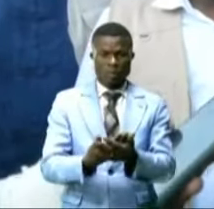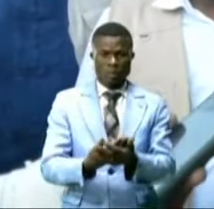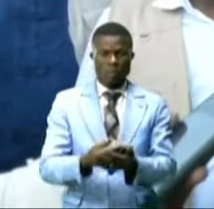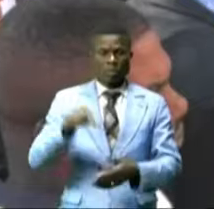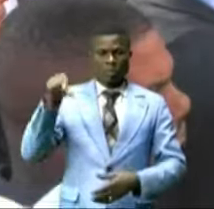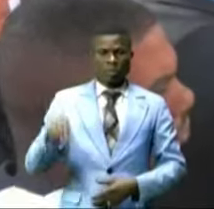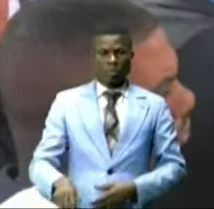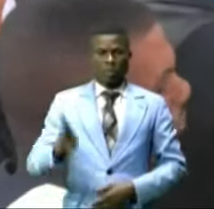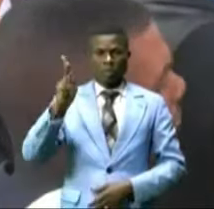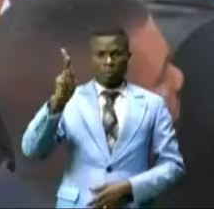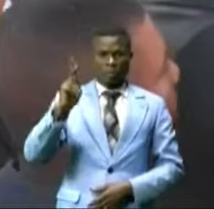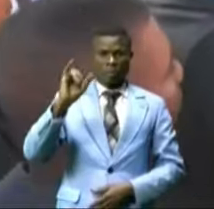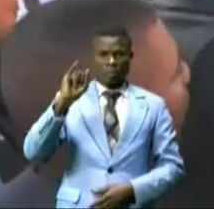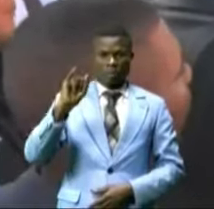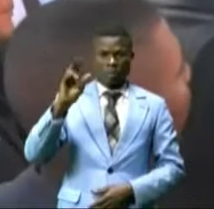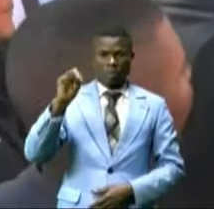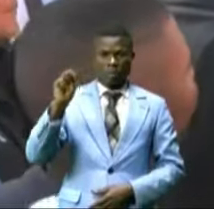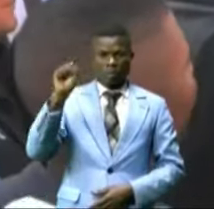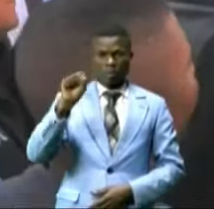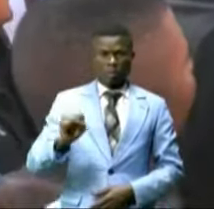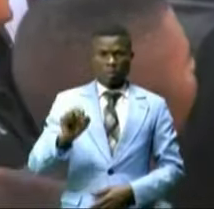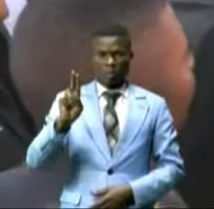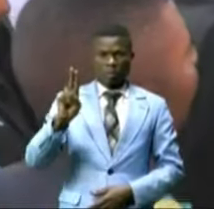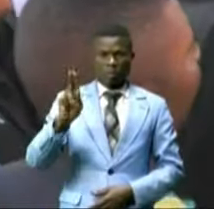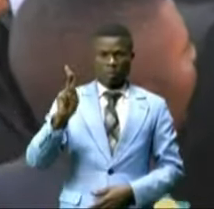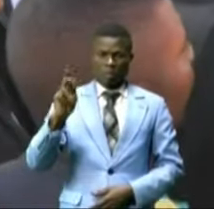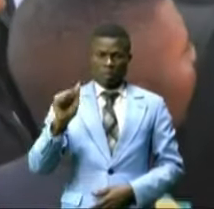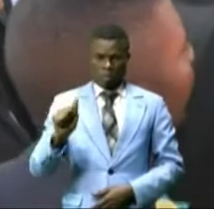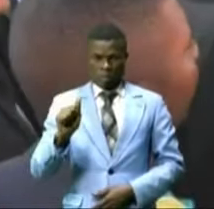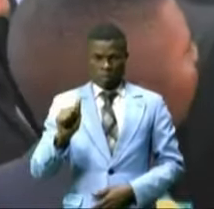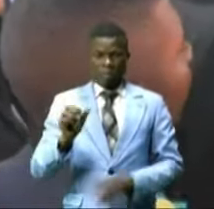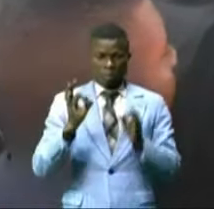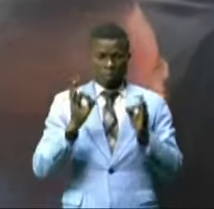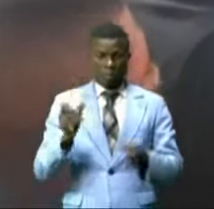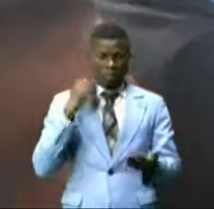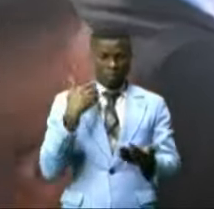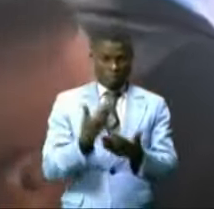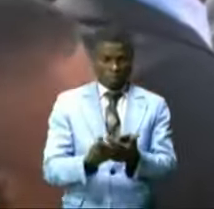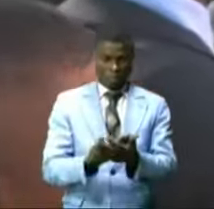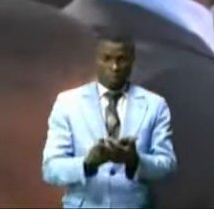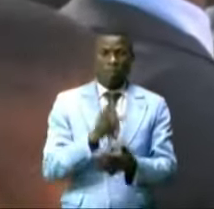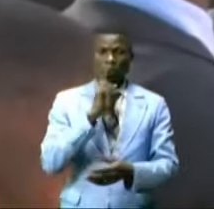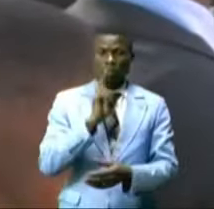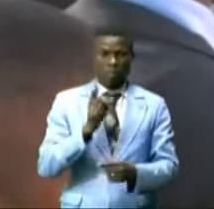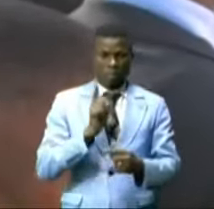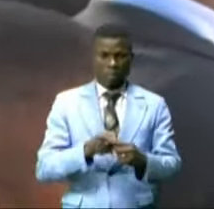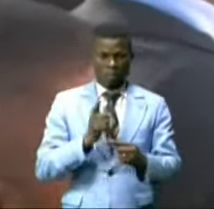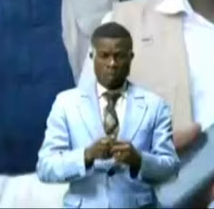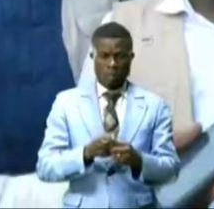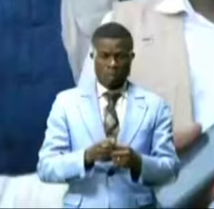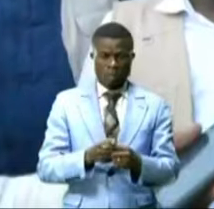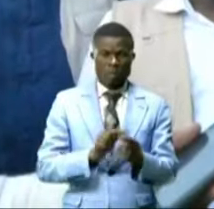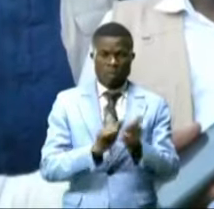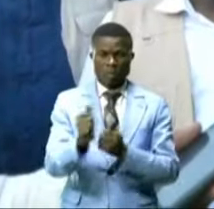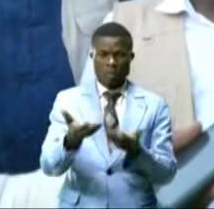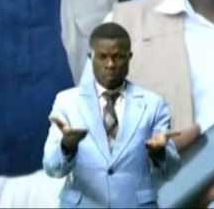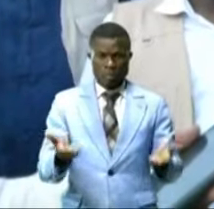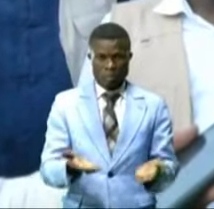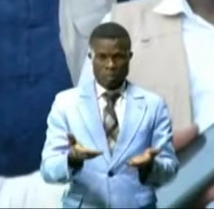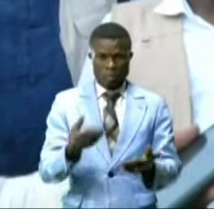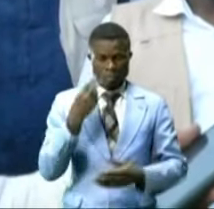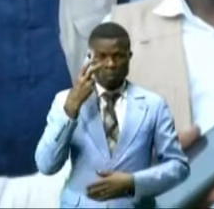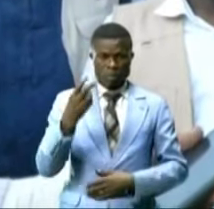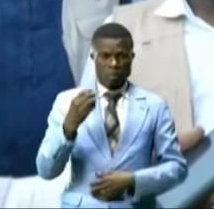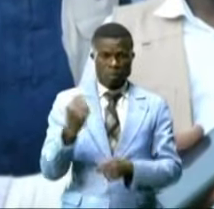pour une manifestation. Donc nous sommes dit, étant donné qu'il va aller en campagne, il sera probablement difficile à ce qu'il revienne ici. Donc nous allons commencer à